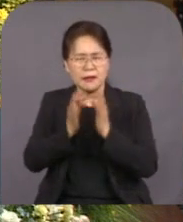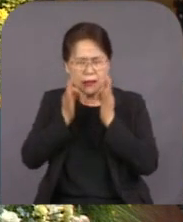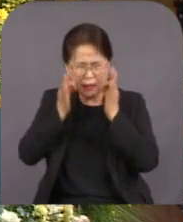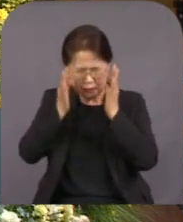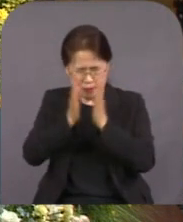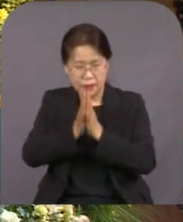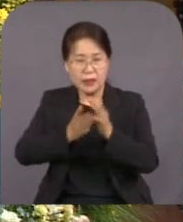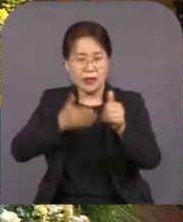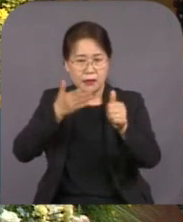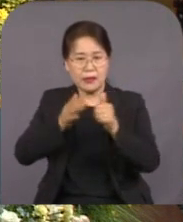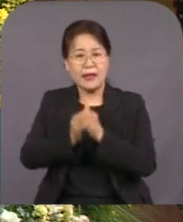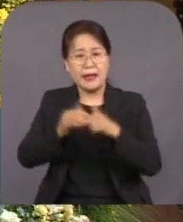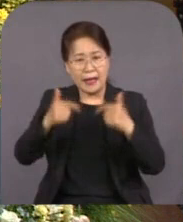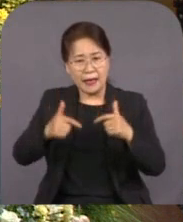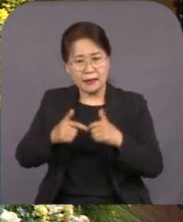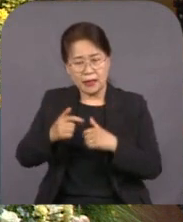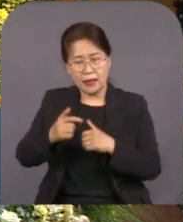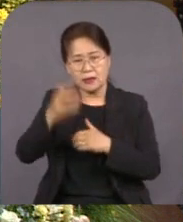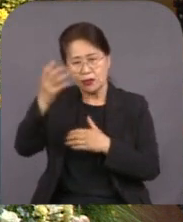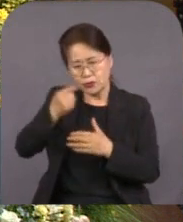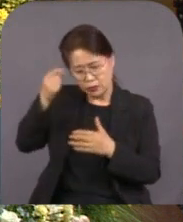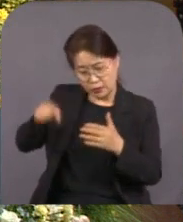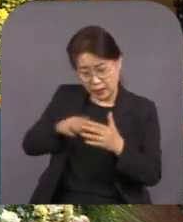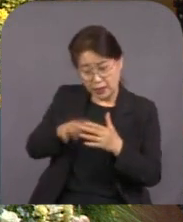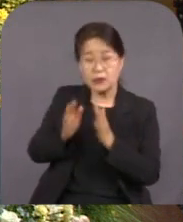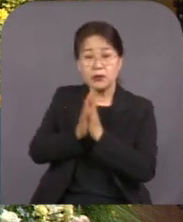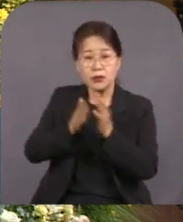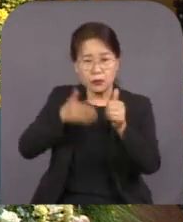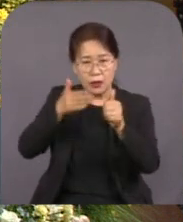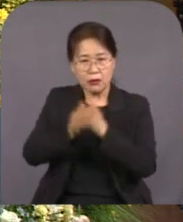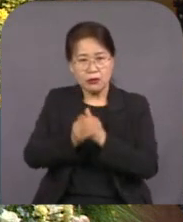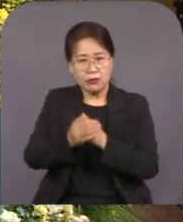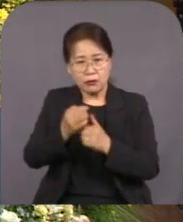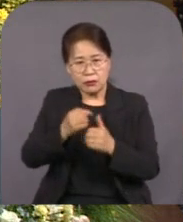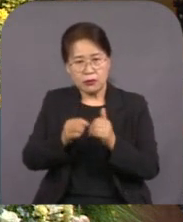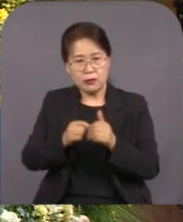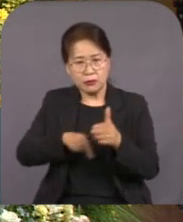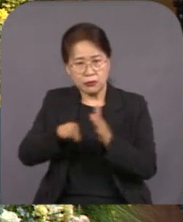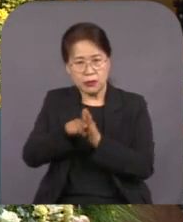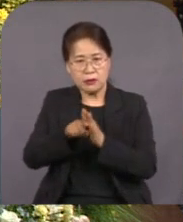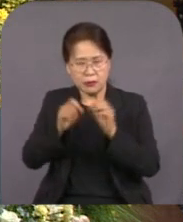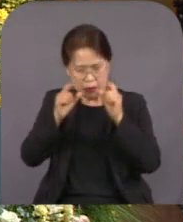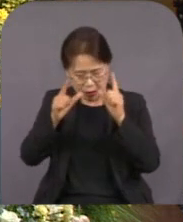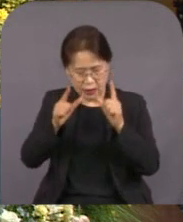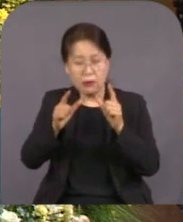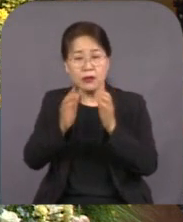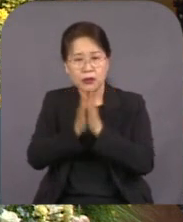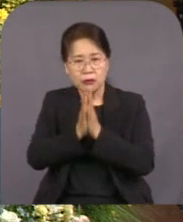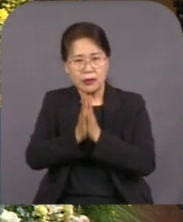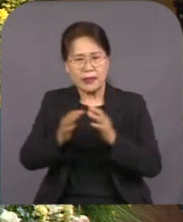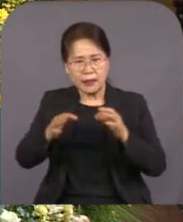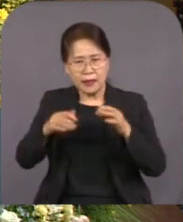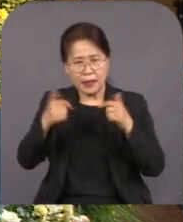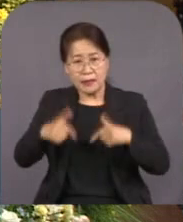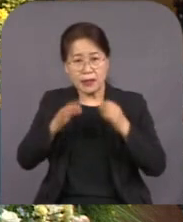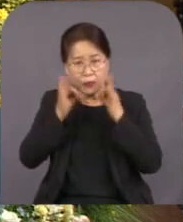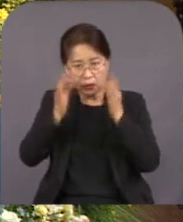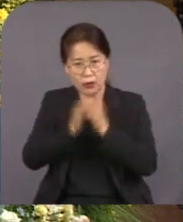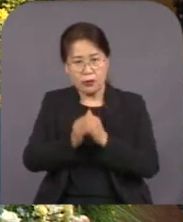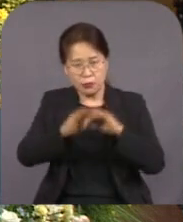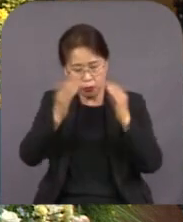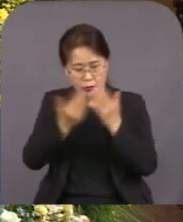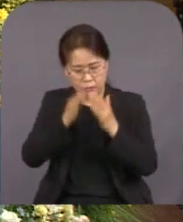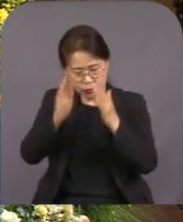간구를 하되 항상 성령 안에서 기도하고이를 위하여 깨어 구하기를 항상 힘쓰며 여러 성도를